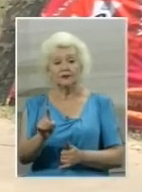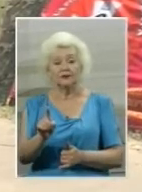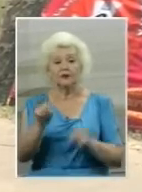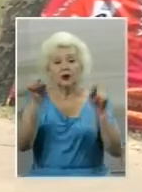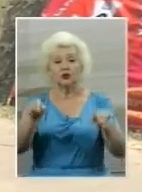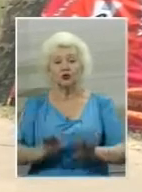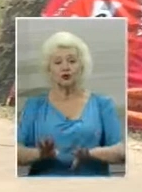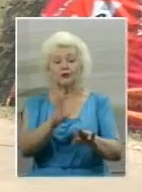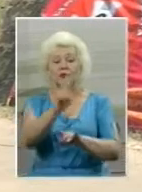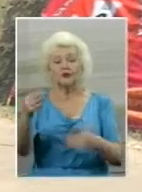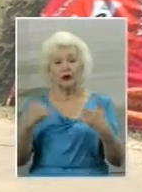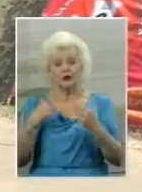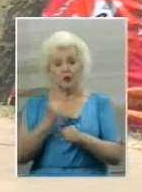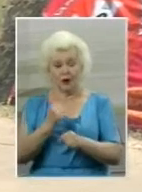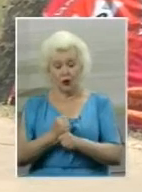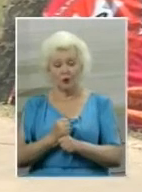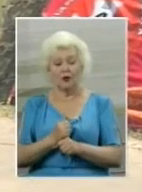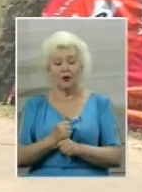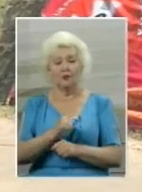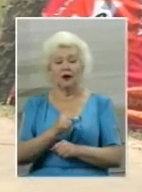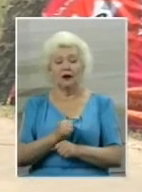ту справу, яку ми робимо з